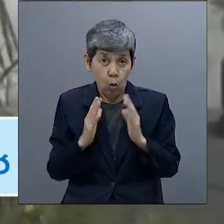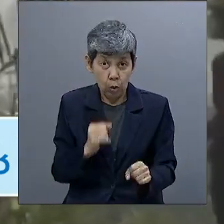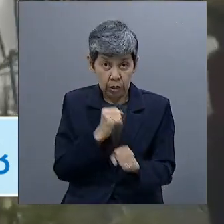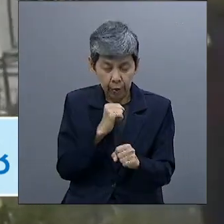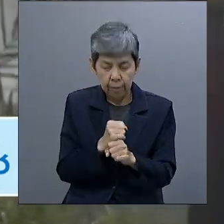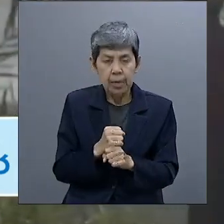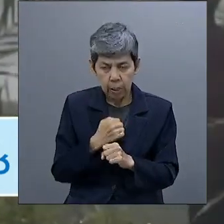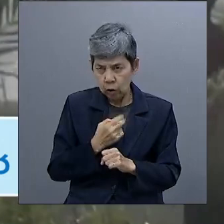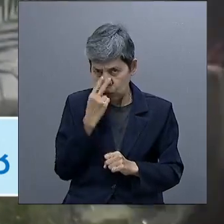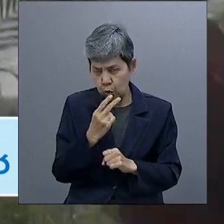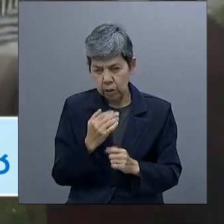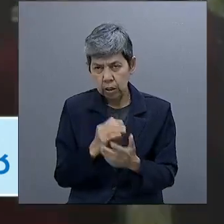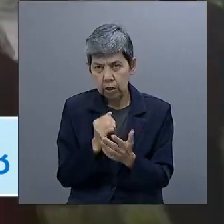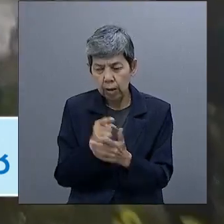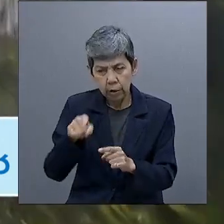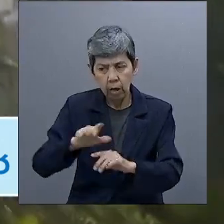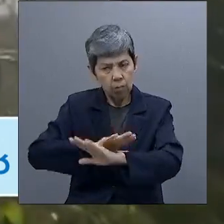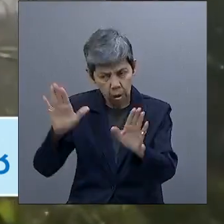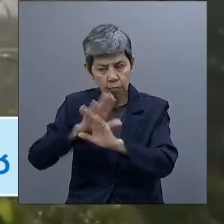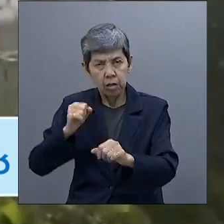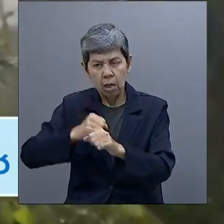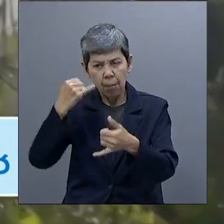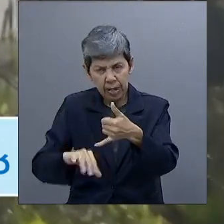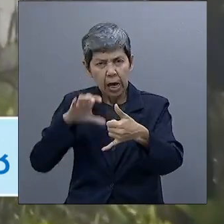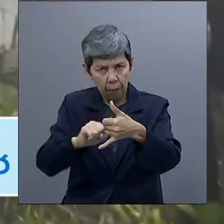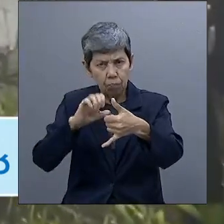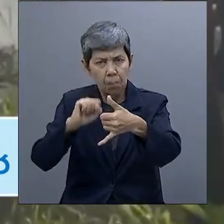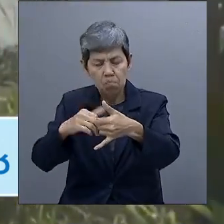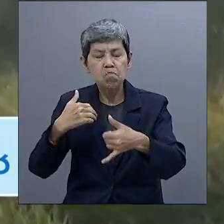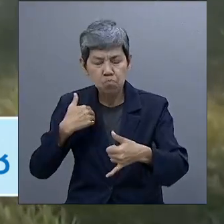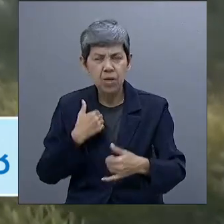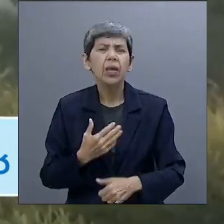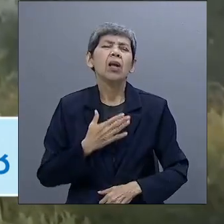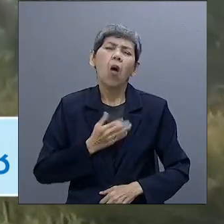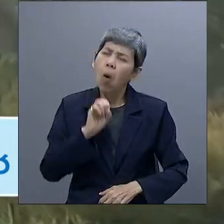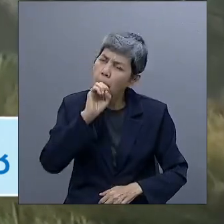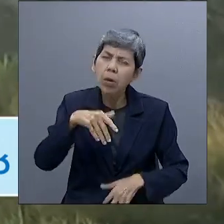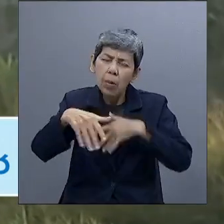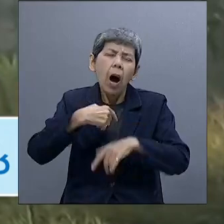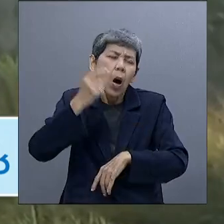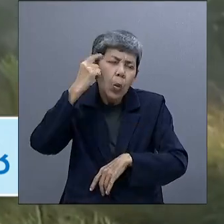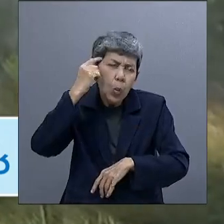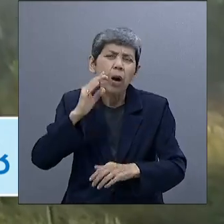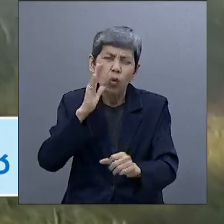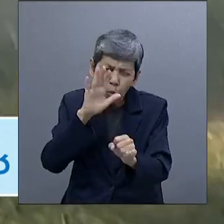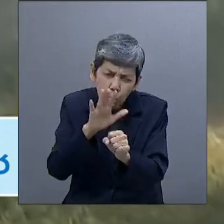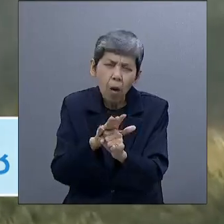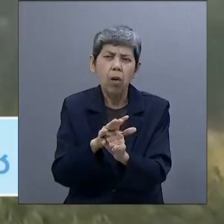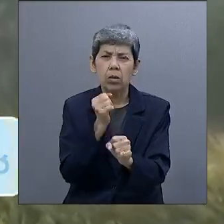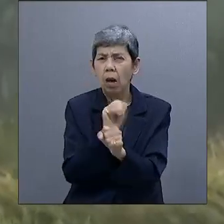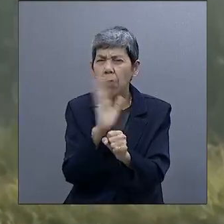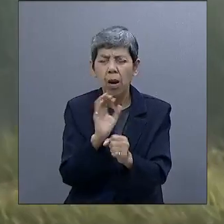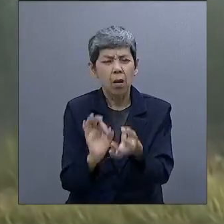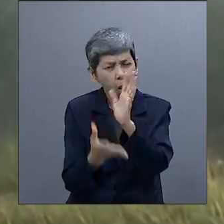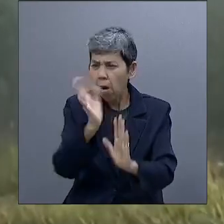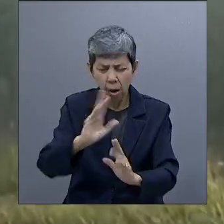ก็มีการทยอยเพิกถอนแล้วก็ดำเนินคดีแล้วหลายคนเรื่องนี้ก็เลยอยากจะร้องขอให้ชาวบ้านนะคะเลิกเผาป่าเพื่อประโยชน์ส่วนต